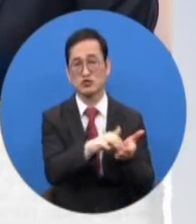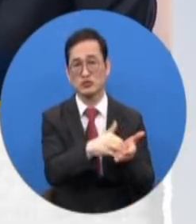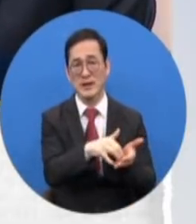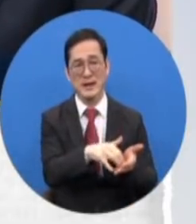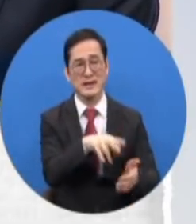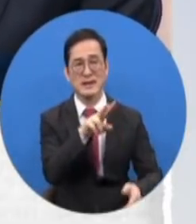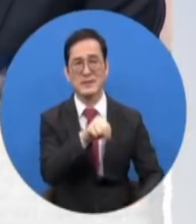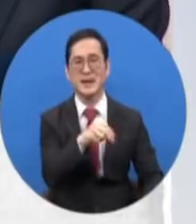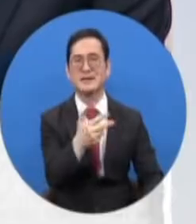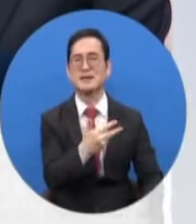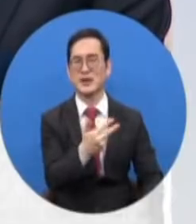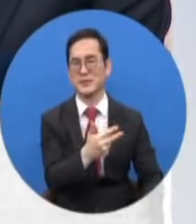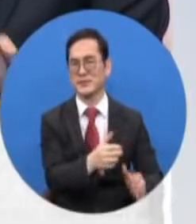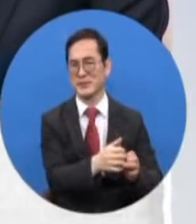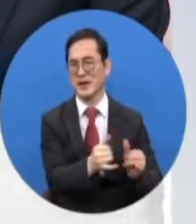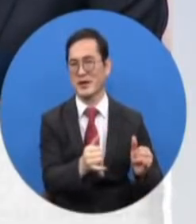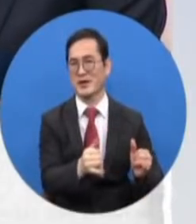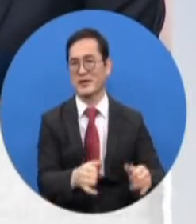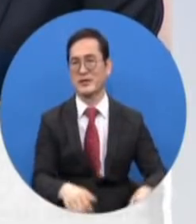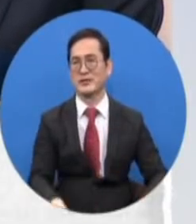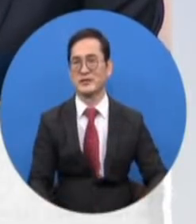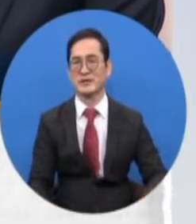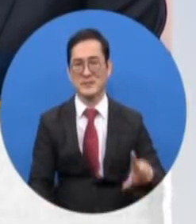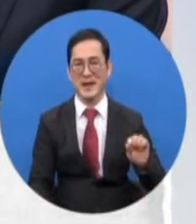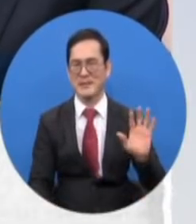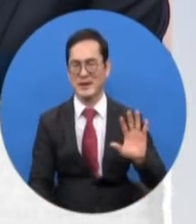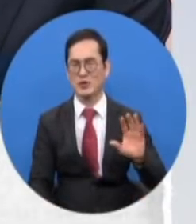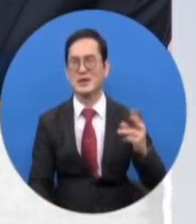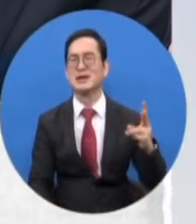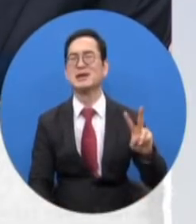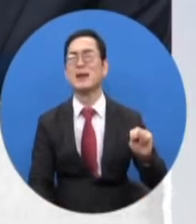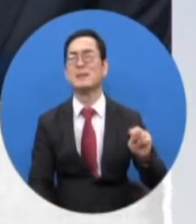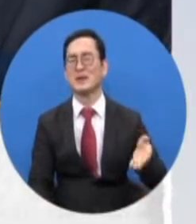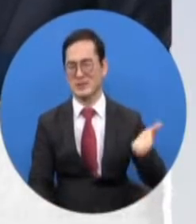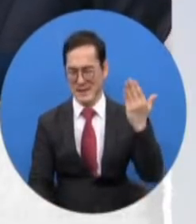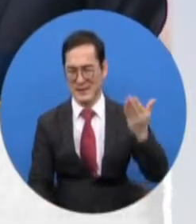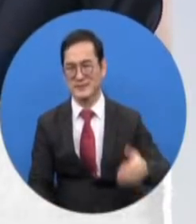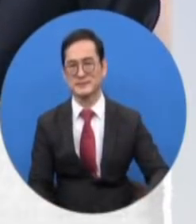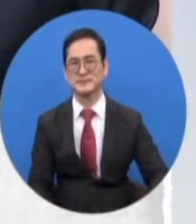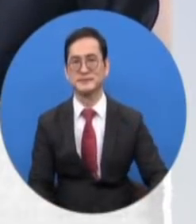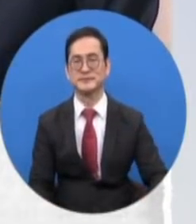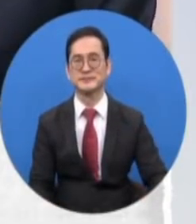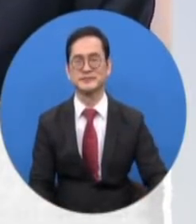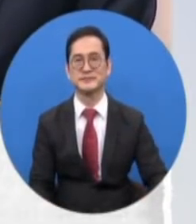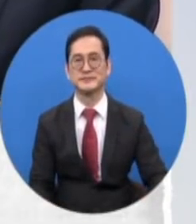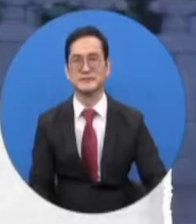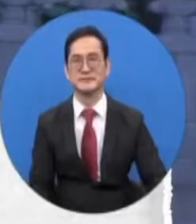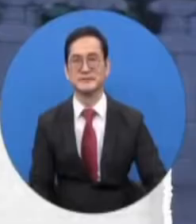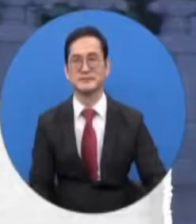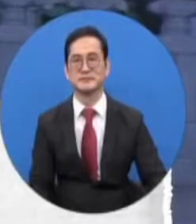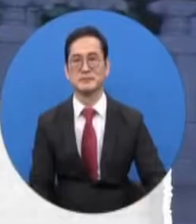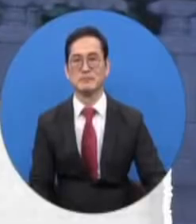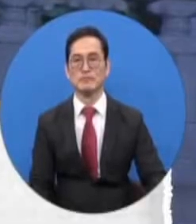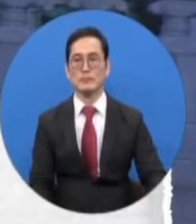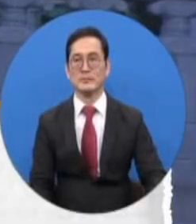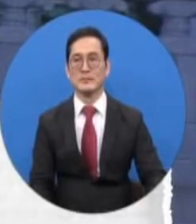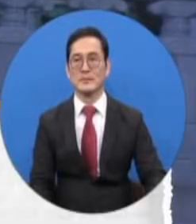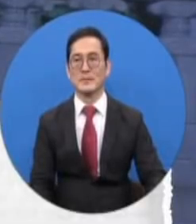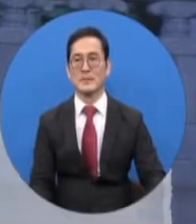명도 나왔습니다. 그러니까 우리보다 사실 적지만 2만 명대는 나왔다 이런 말씀도 같이 드리겠습니다. 자